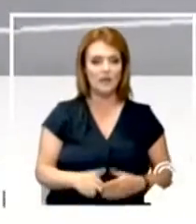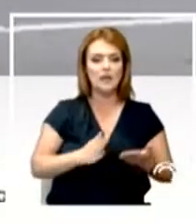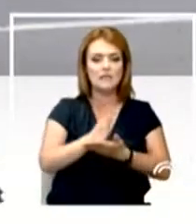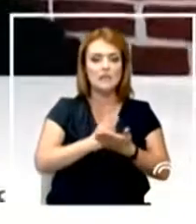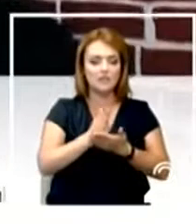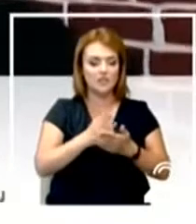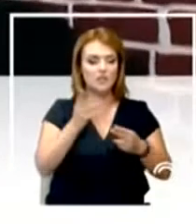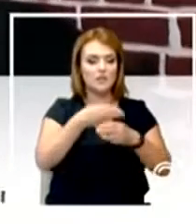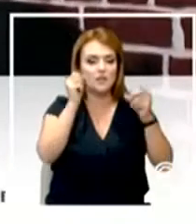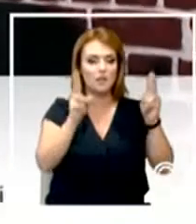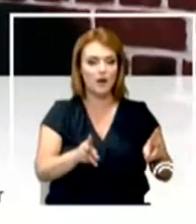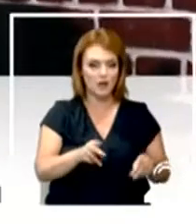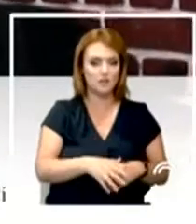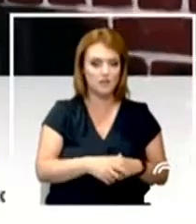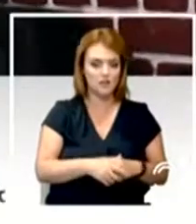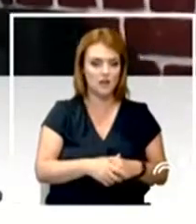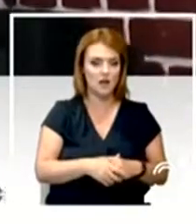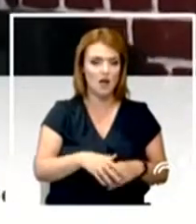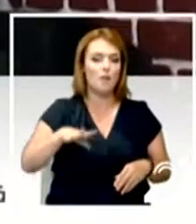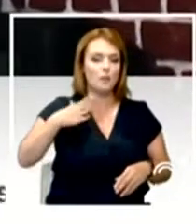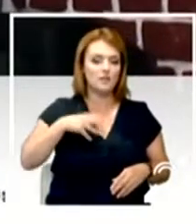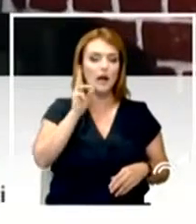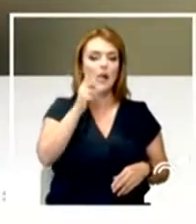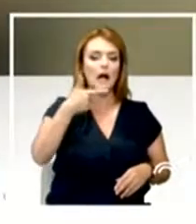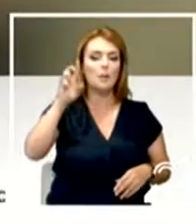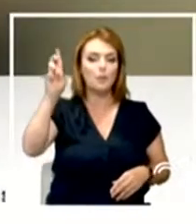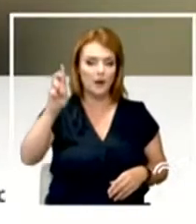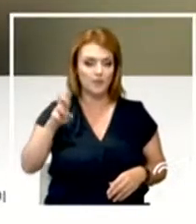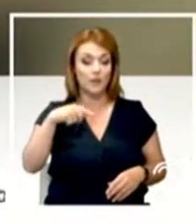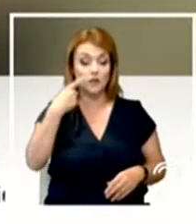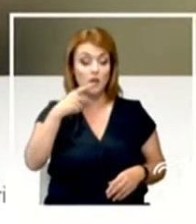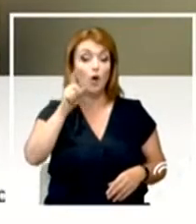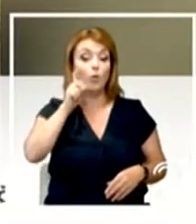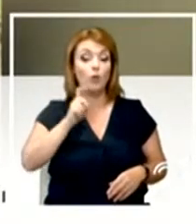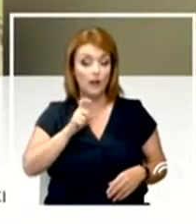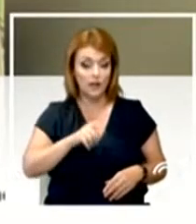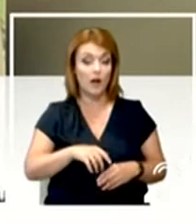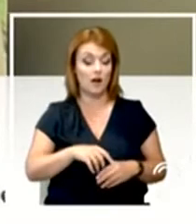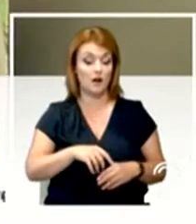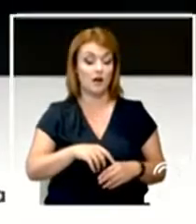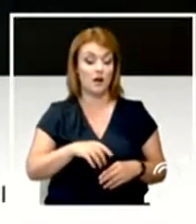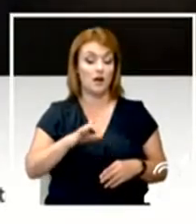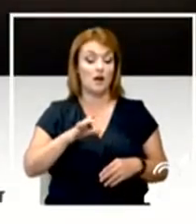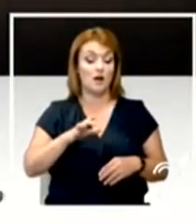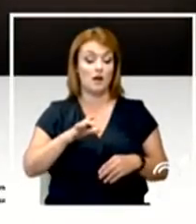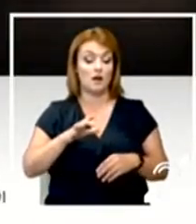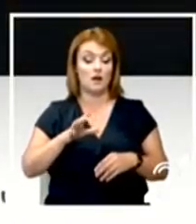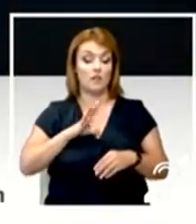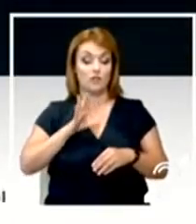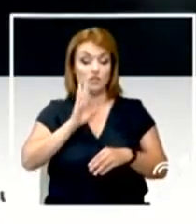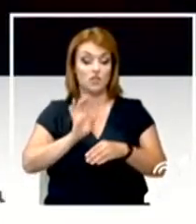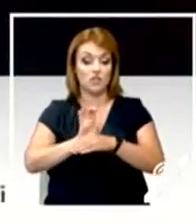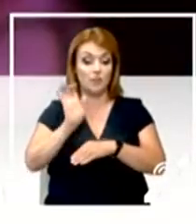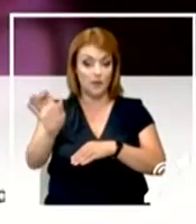Serviciul Federal de Securitate, fostul KGB, susține că o ucraineancă trimisă de serviciile secrete de la Kiev a pus bomba în mașina